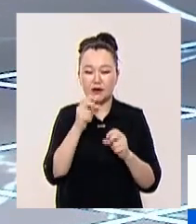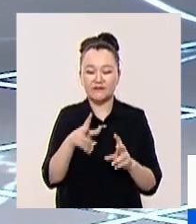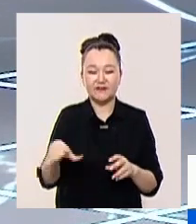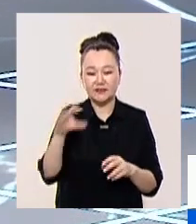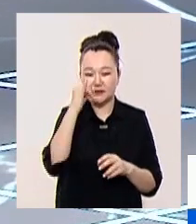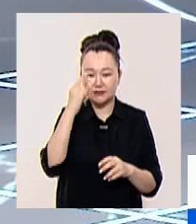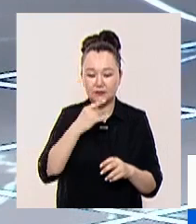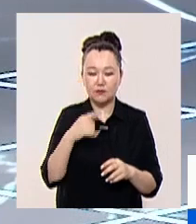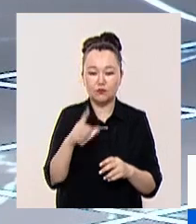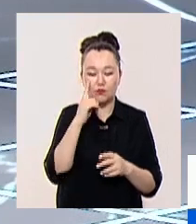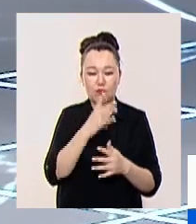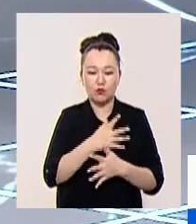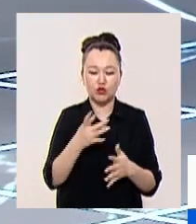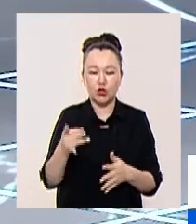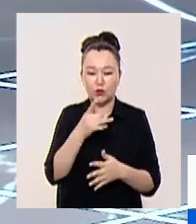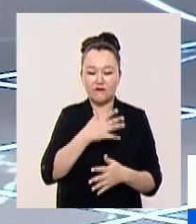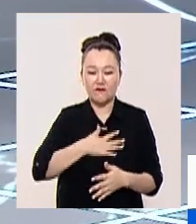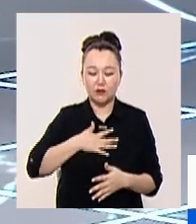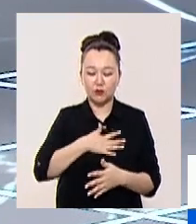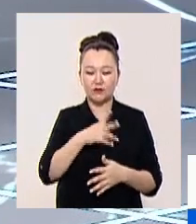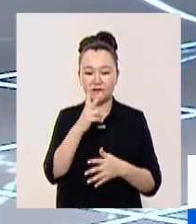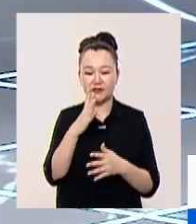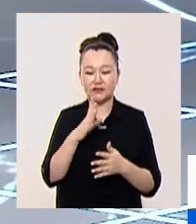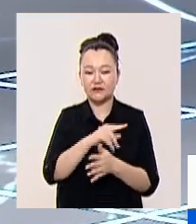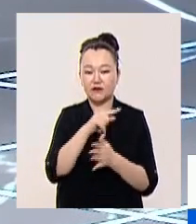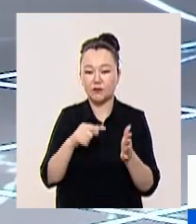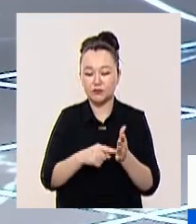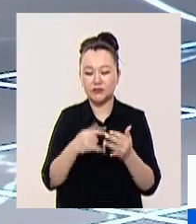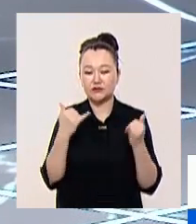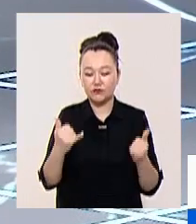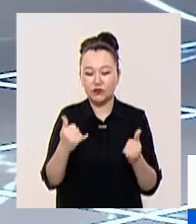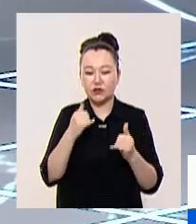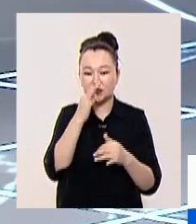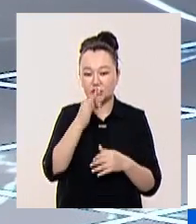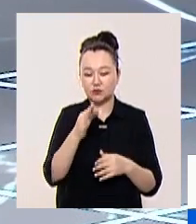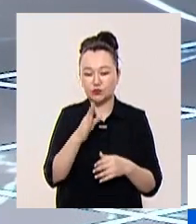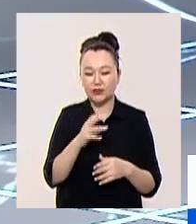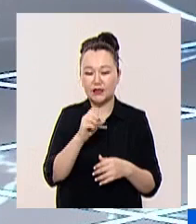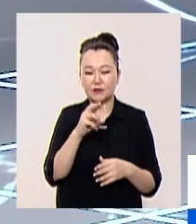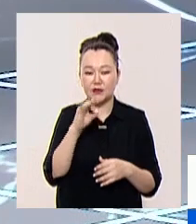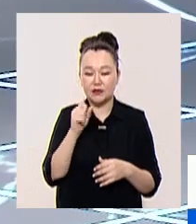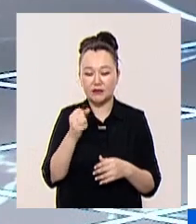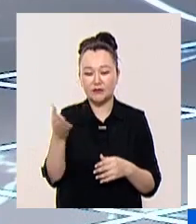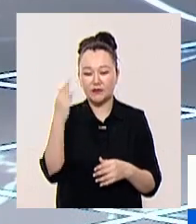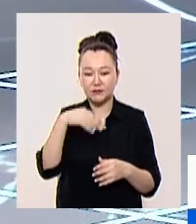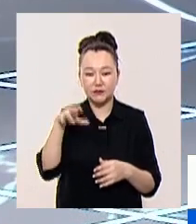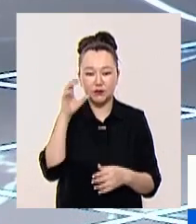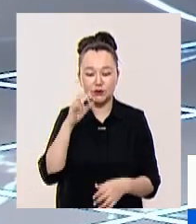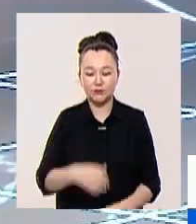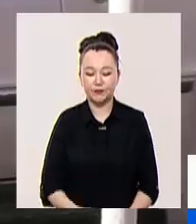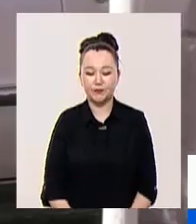казахстанцев, больше всего жителей региона волнует квартирный вопрос. Сегодня его озвучит Эльвира Ахмедова. Давайте ее выслушаем.